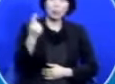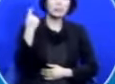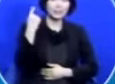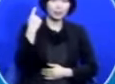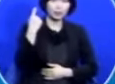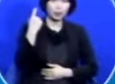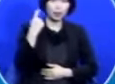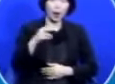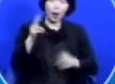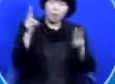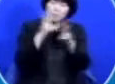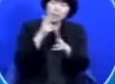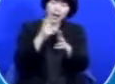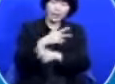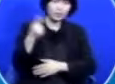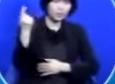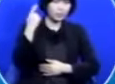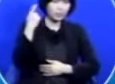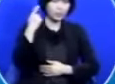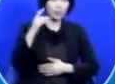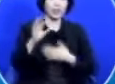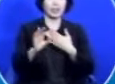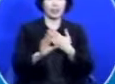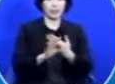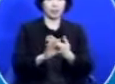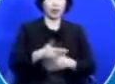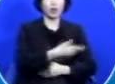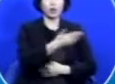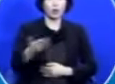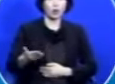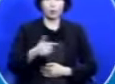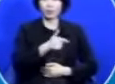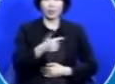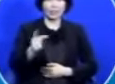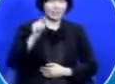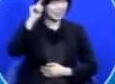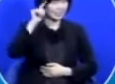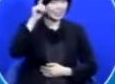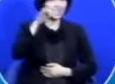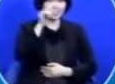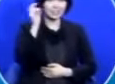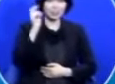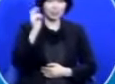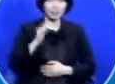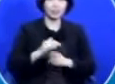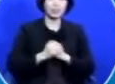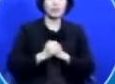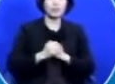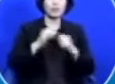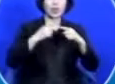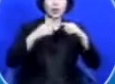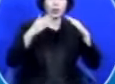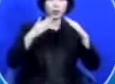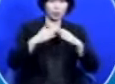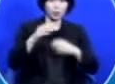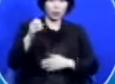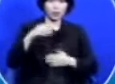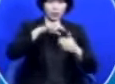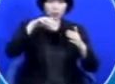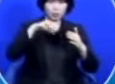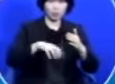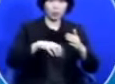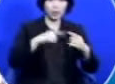매주 들어야 한다면 아마 여러분들 대단히 짜증 나실 겁니다 교회의 교육관이 지금